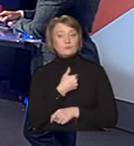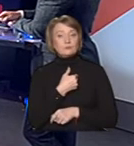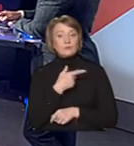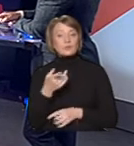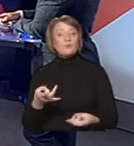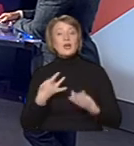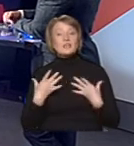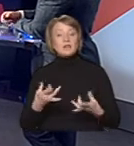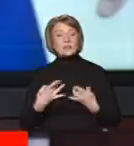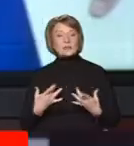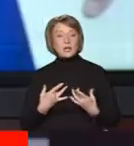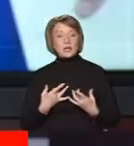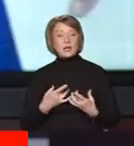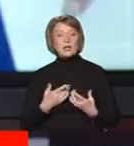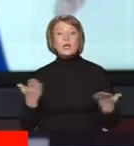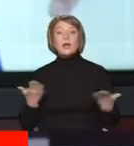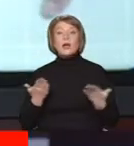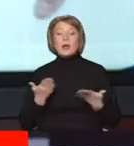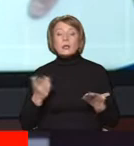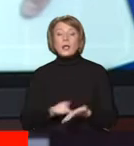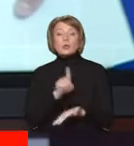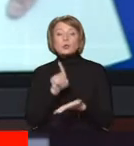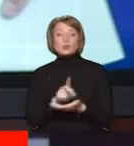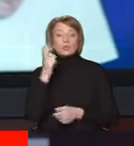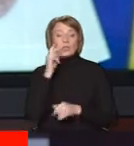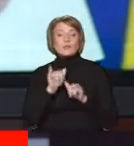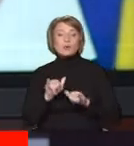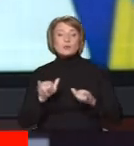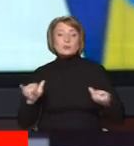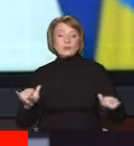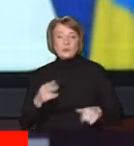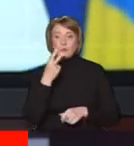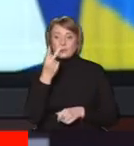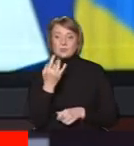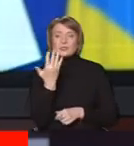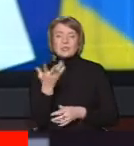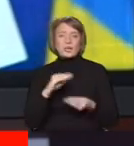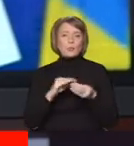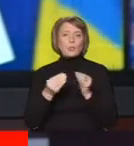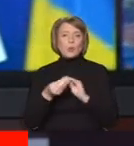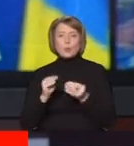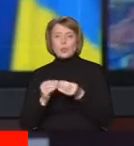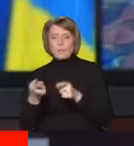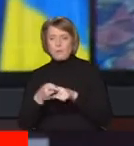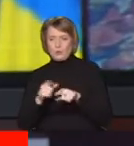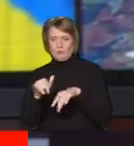розказали, а як Київ має розвиватися? Ви подивіться, скільки проблем в цьому